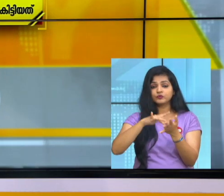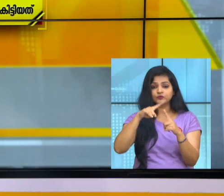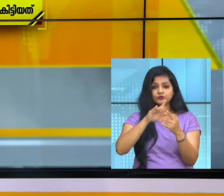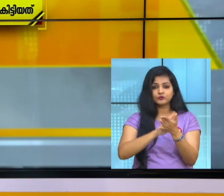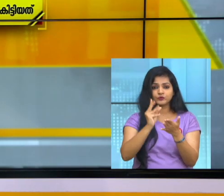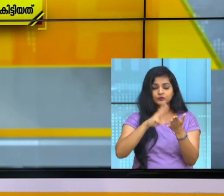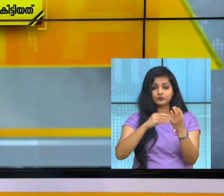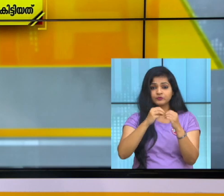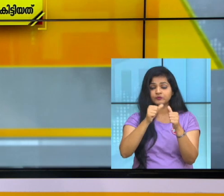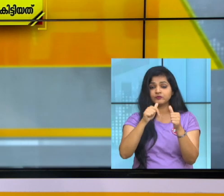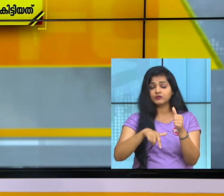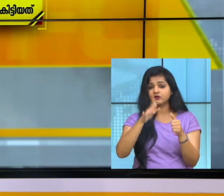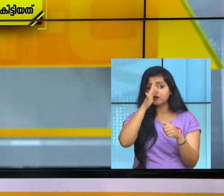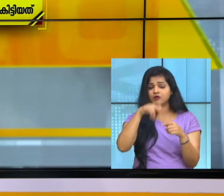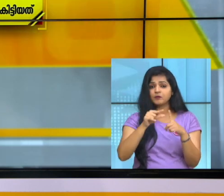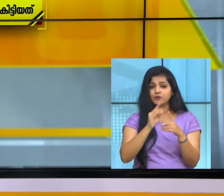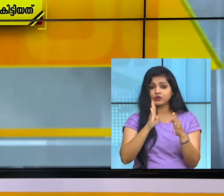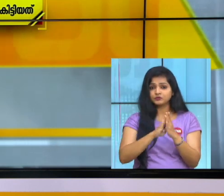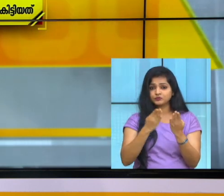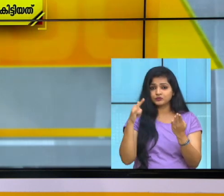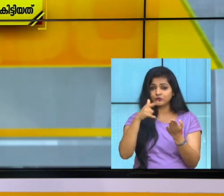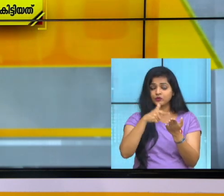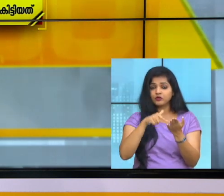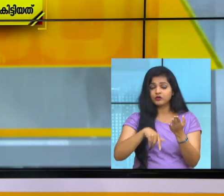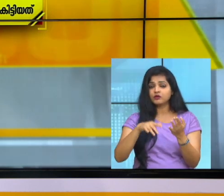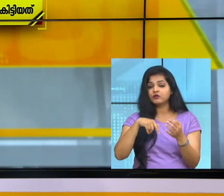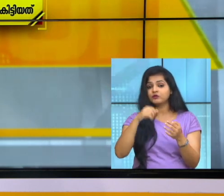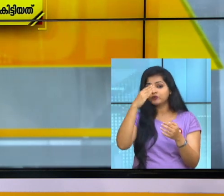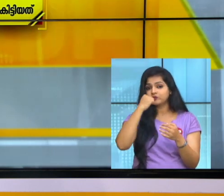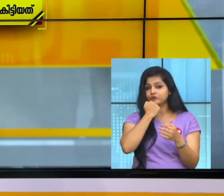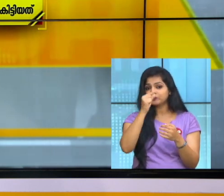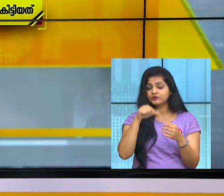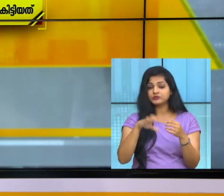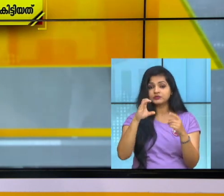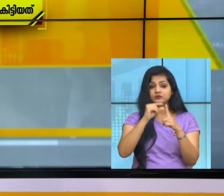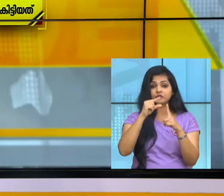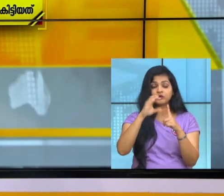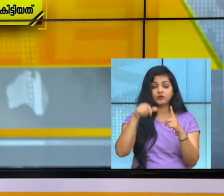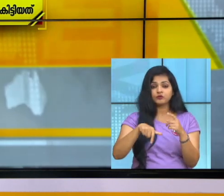തുമ്പയിലെ വ്യാജ പാസ്പോർട്ട് കേസിൽ പോലീസ് ഉദ്യോഗസ്ഥനെ പ്രതി ചേർത്തു. തുമ്പ സ്റ്റേഷനിലെ സീനിയർ CPO അൻസിൽ